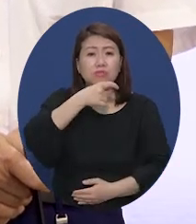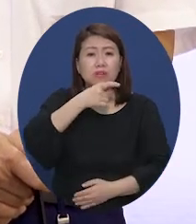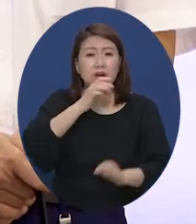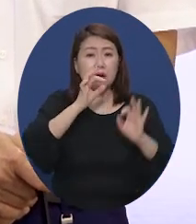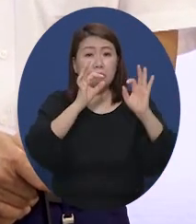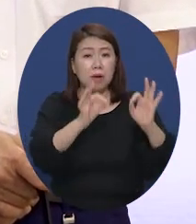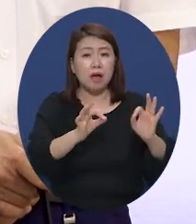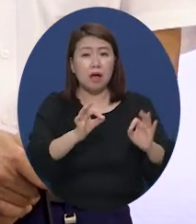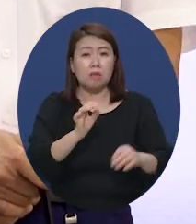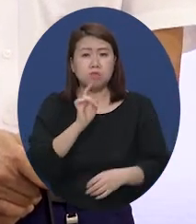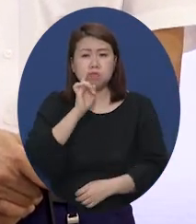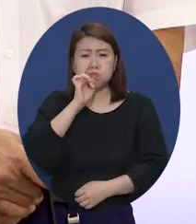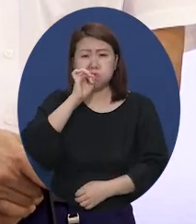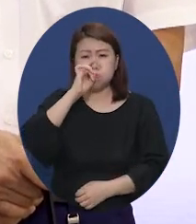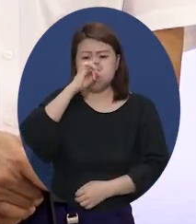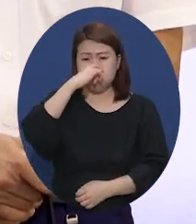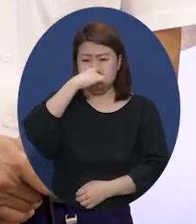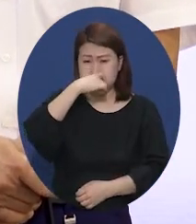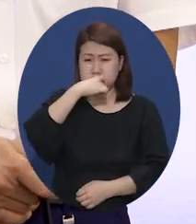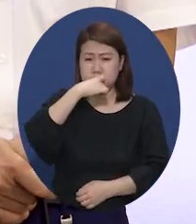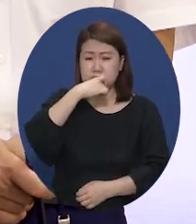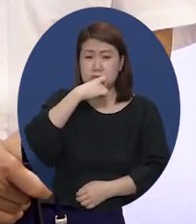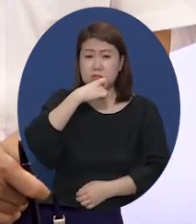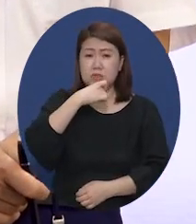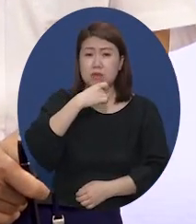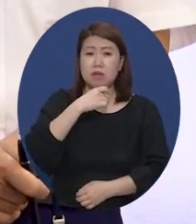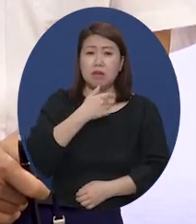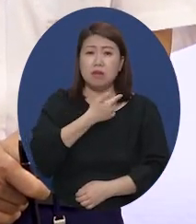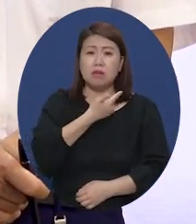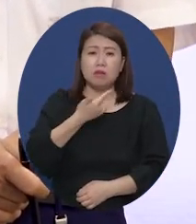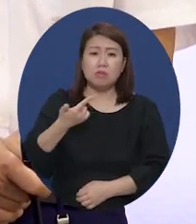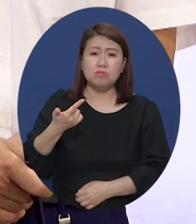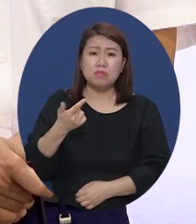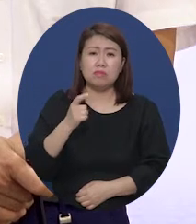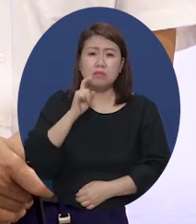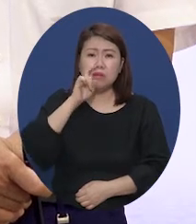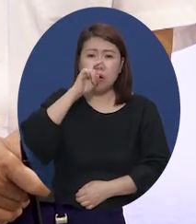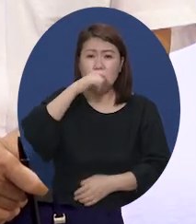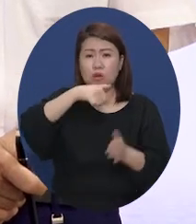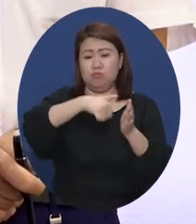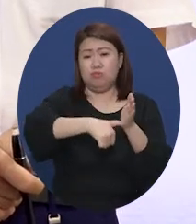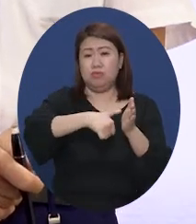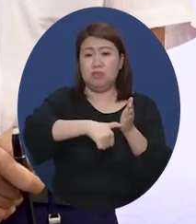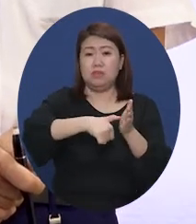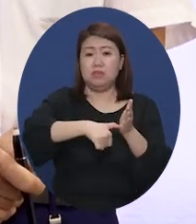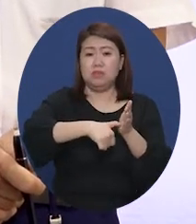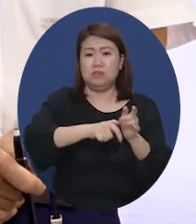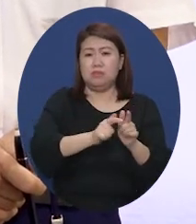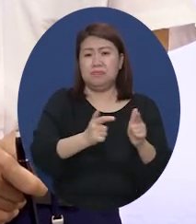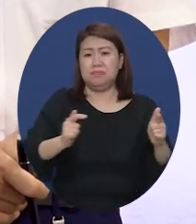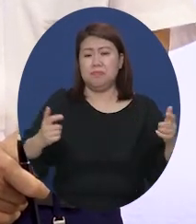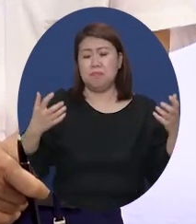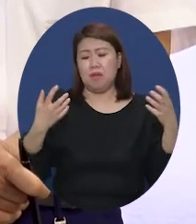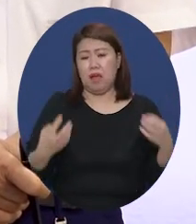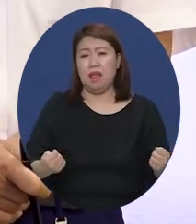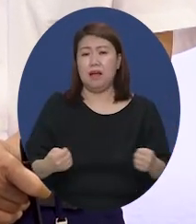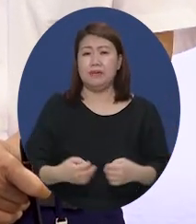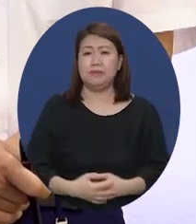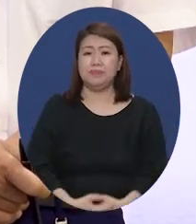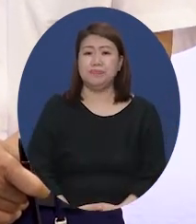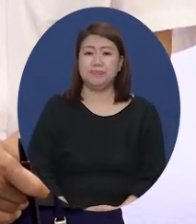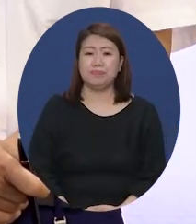진짜 강물이 더럽습니다. 물론 네그로강 영향도 있지만 각종 부유물들이 정말